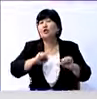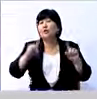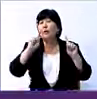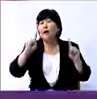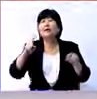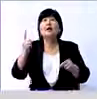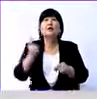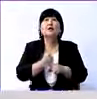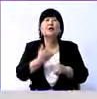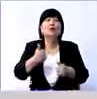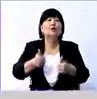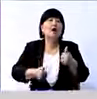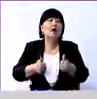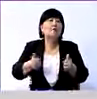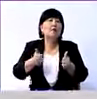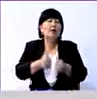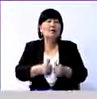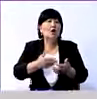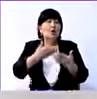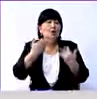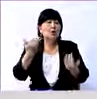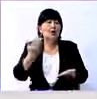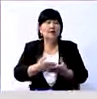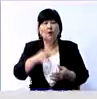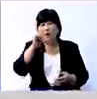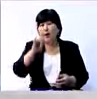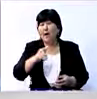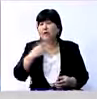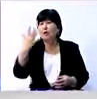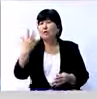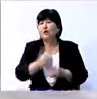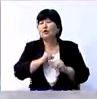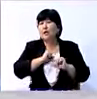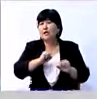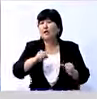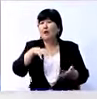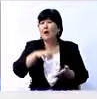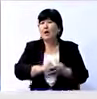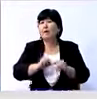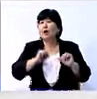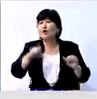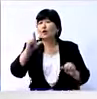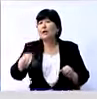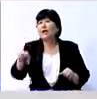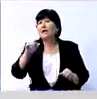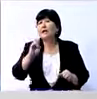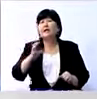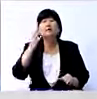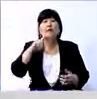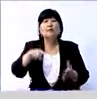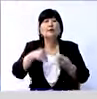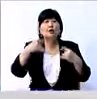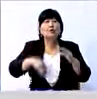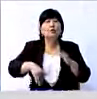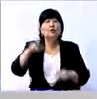Ішкі біріншілікте оған бәсекелес жоқтың қасиеті, ол Қазақстанның бес дүркін чемпион атағына ие болған спортшы. Денис Алматы қаласында туып